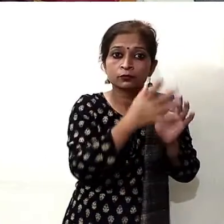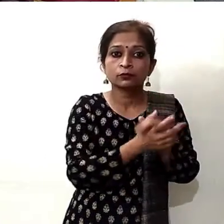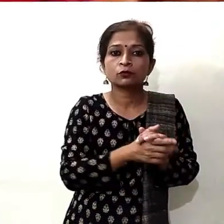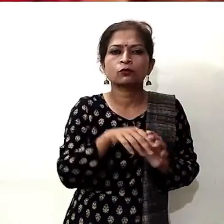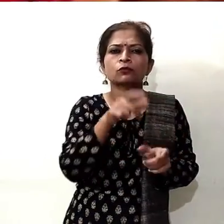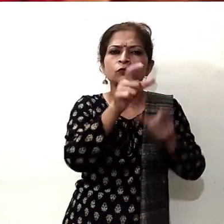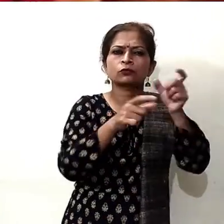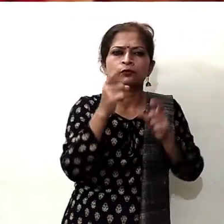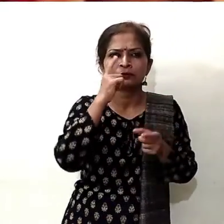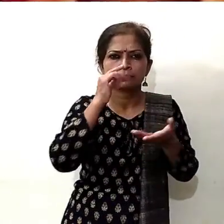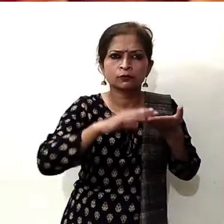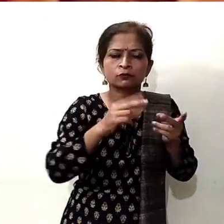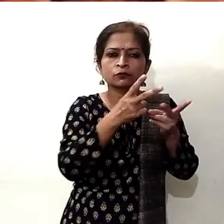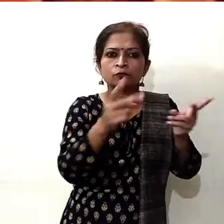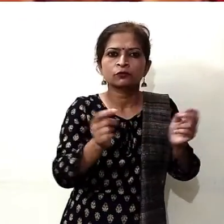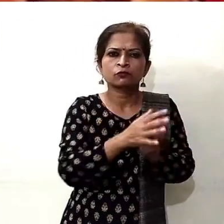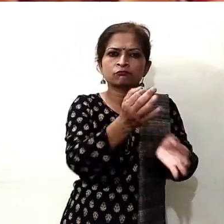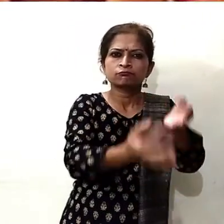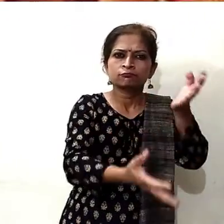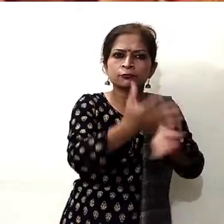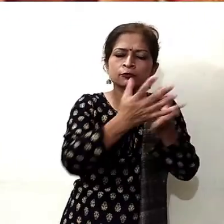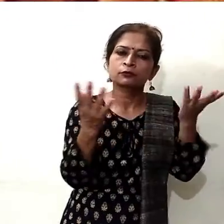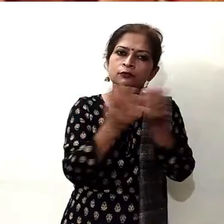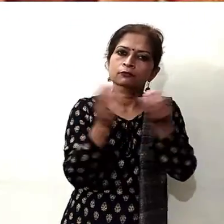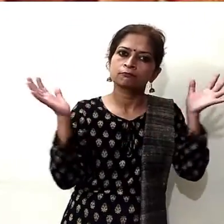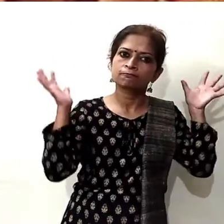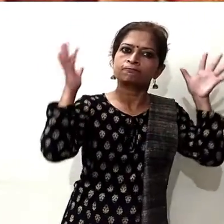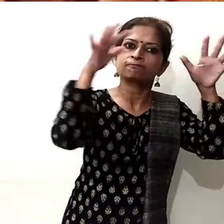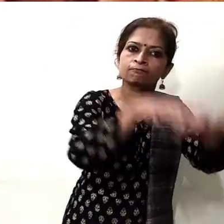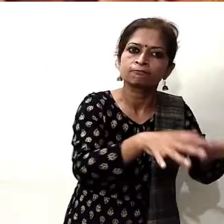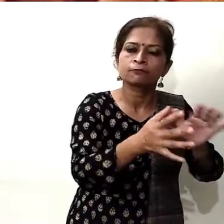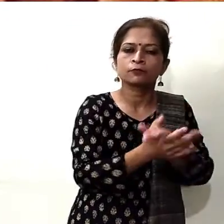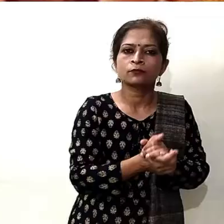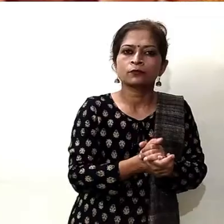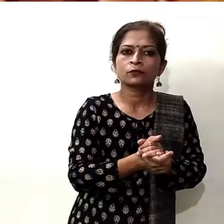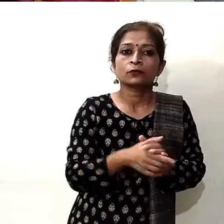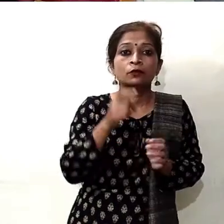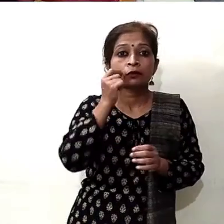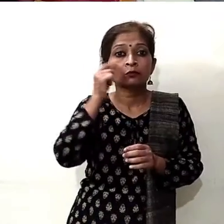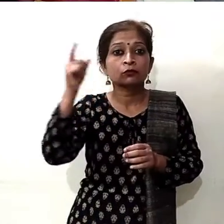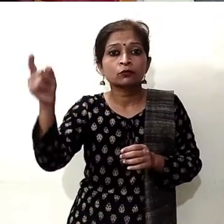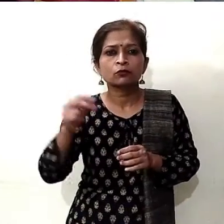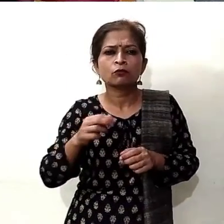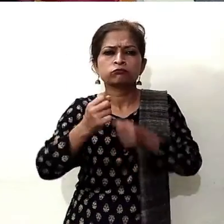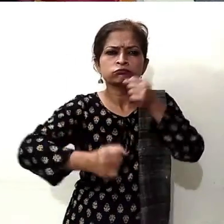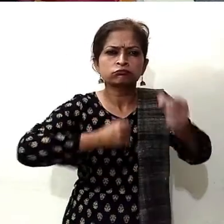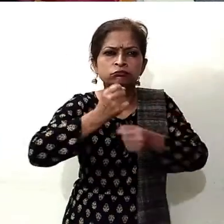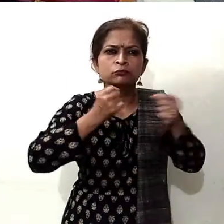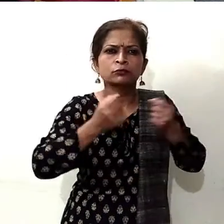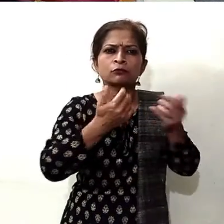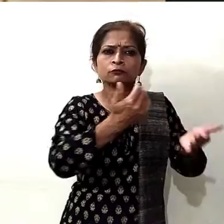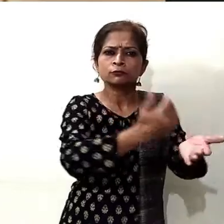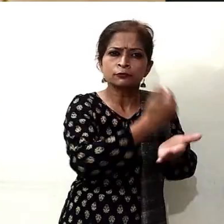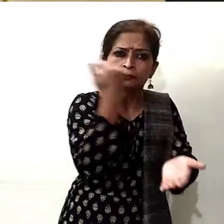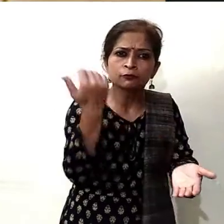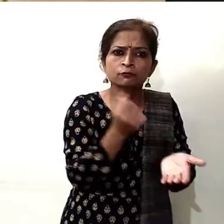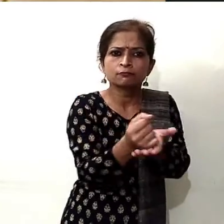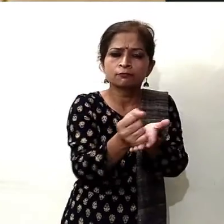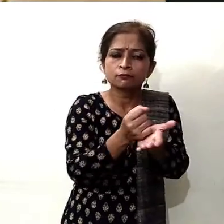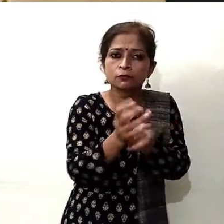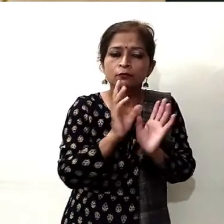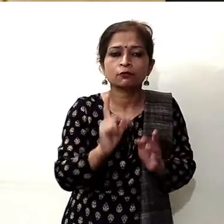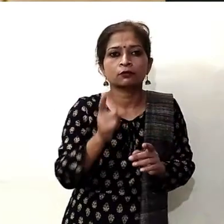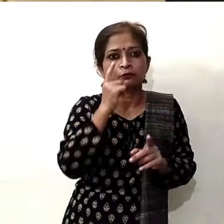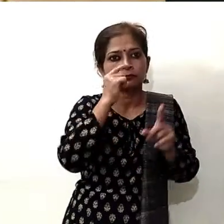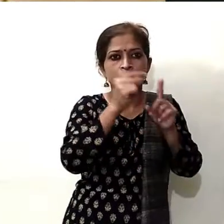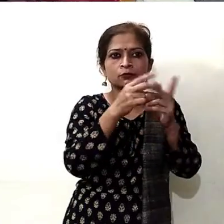जलती हुई हू चिता के अंदर घुस जाती है। वो अंदर घुसता है, दौड़ता हुआ बचाने की कोशिश करता है, लेकिन अब बचती नहीं है। वो सर पीट